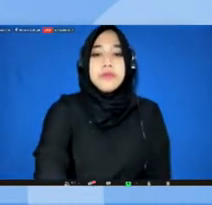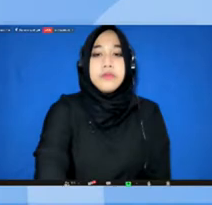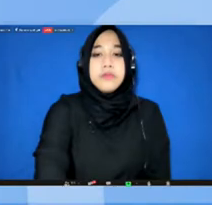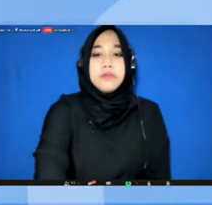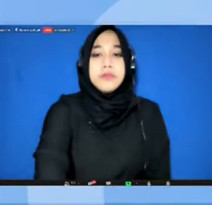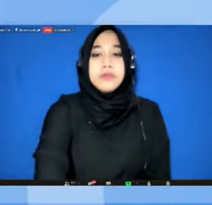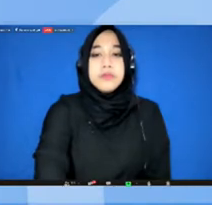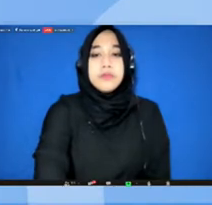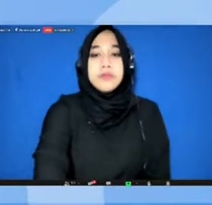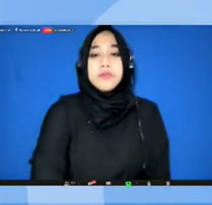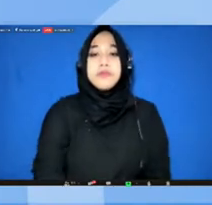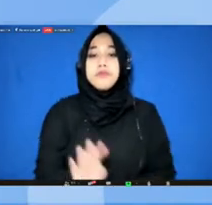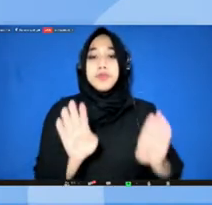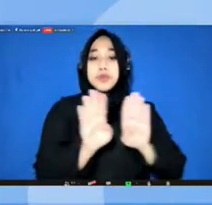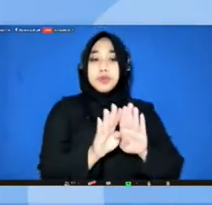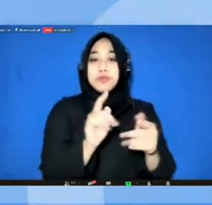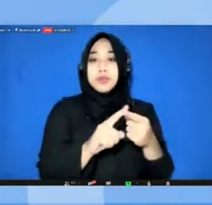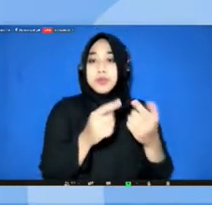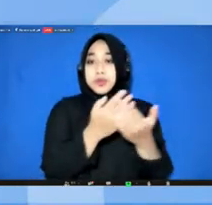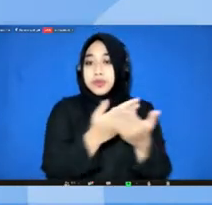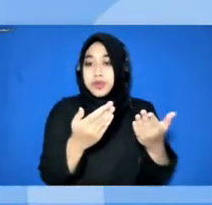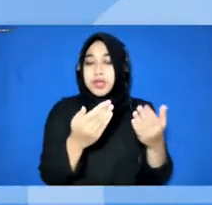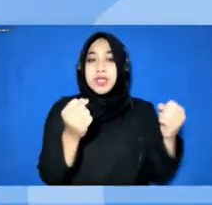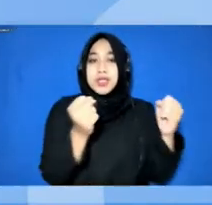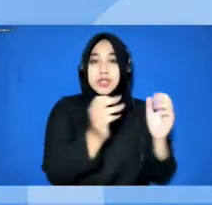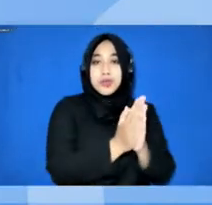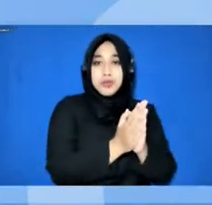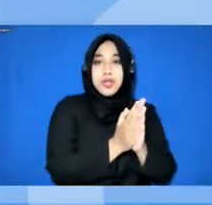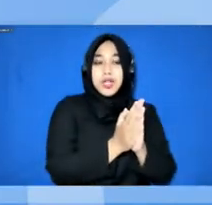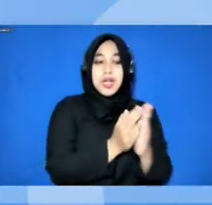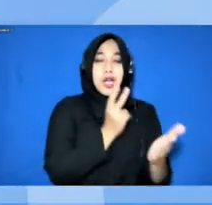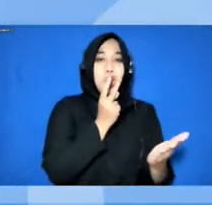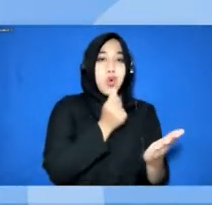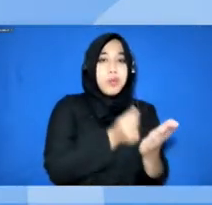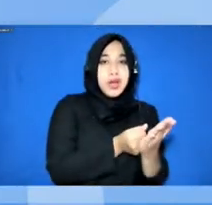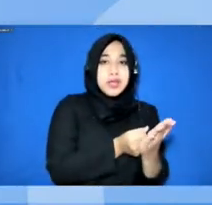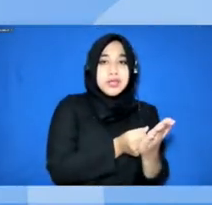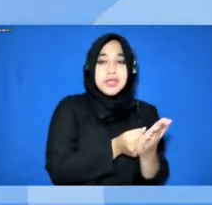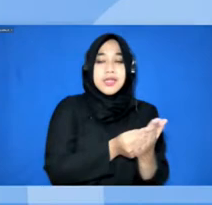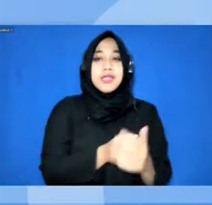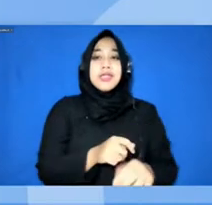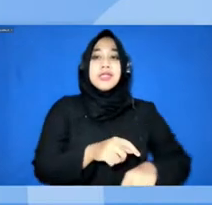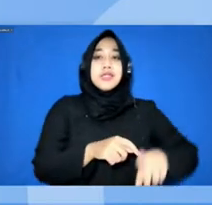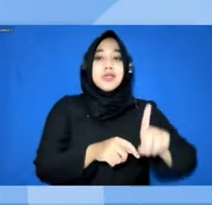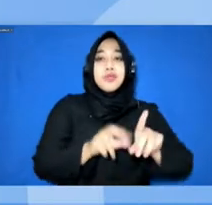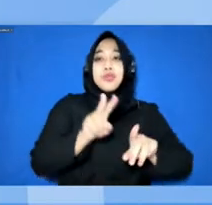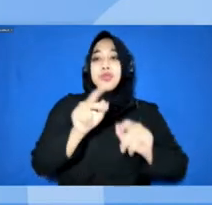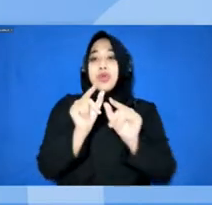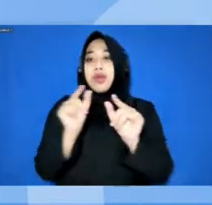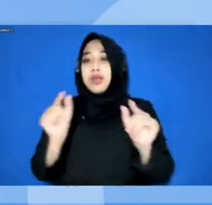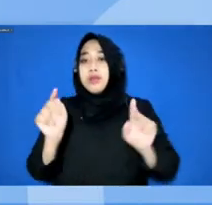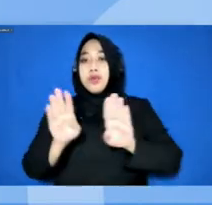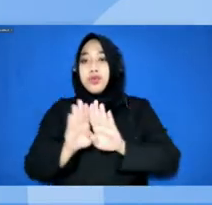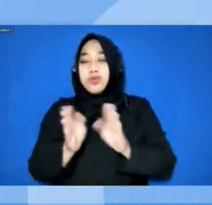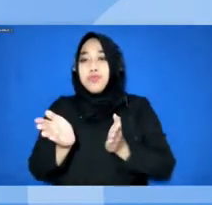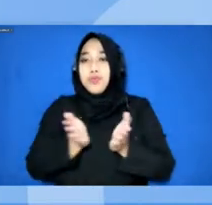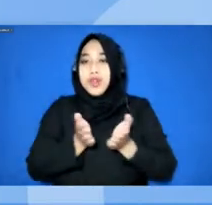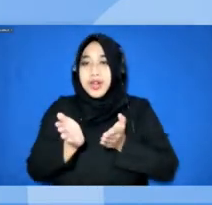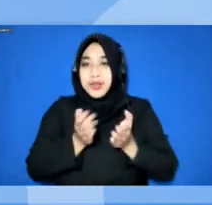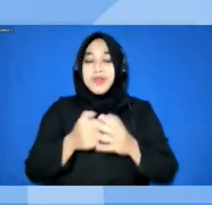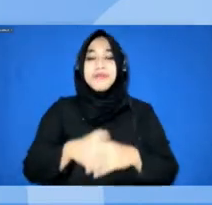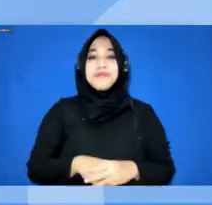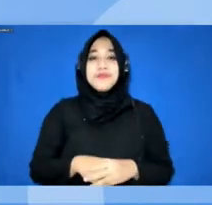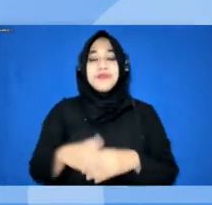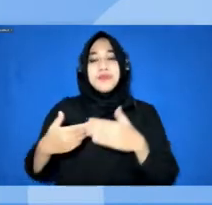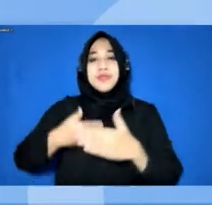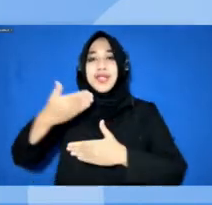penutup dari para panelis dan pembacaan kesimpulan, rekomendasi, dan sepatah kata penutup dari moderator. Kemudian